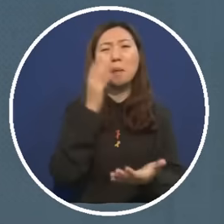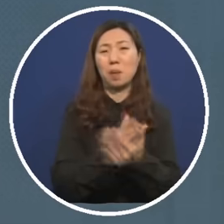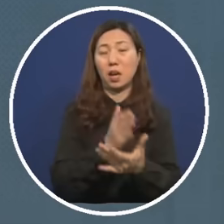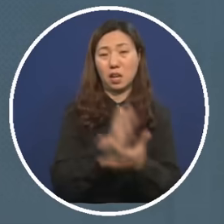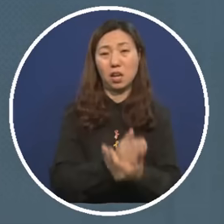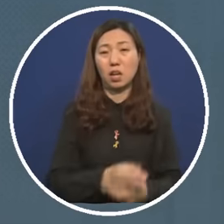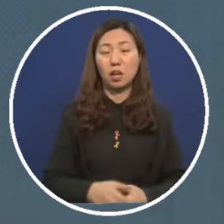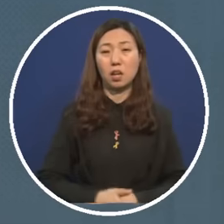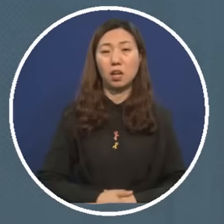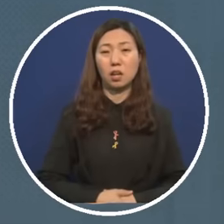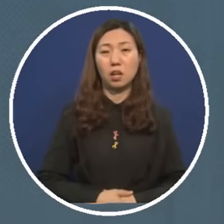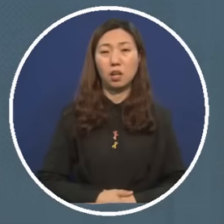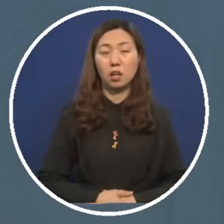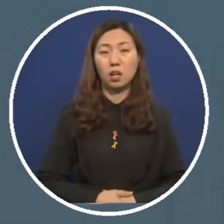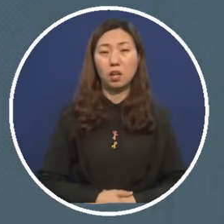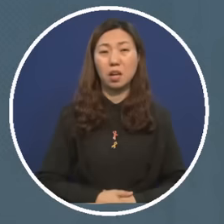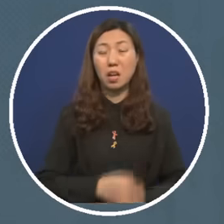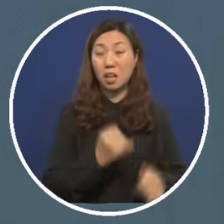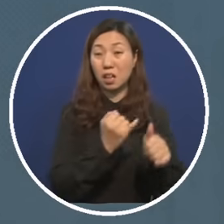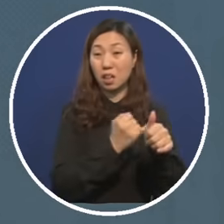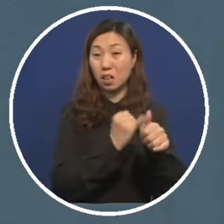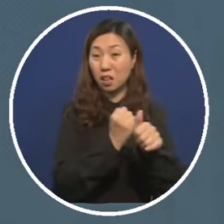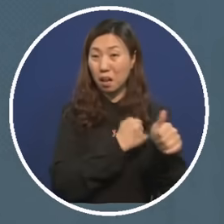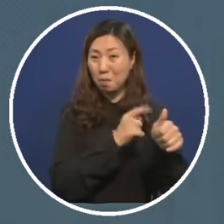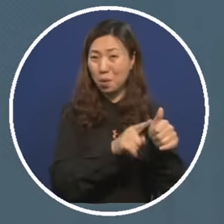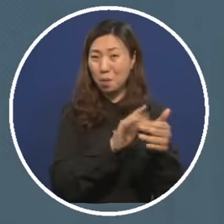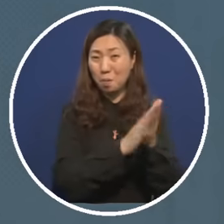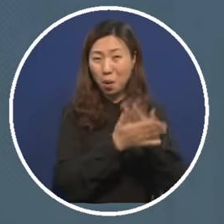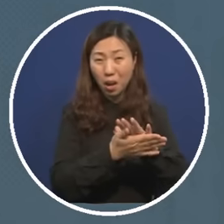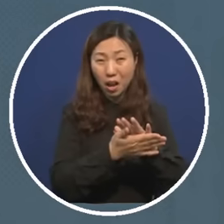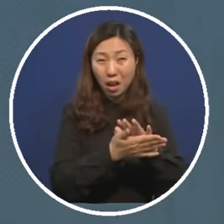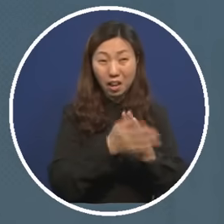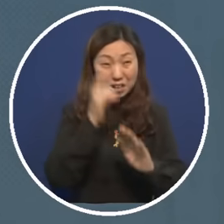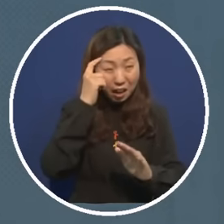같아요. 그런 기대가 있다면 그거는 꿈 깨세요.